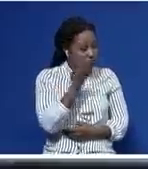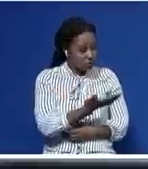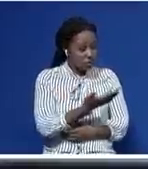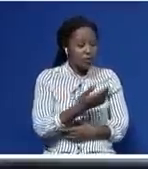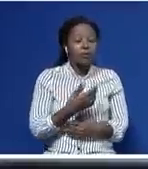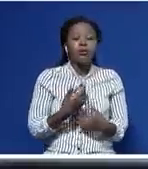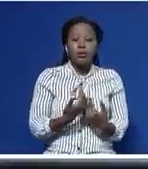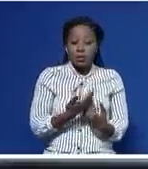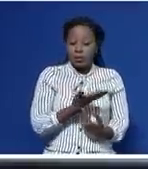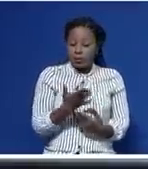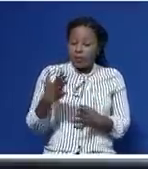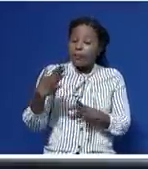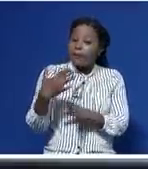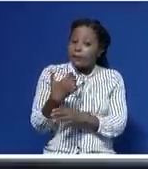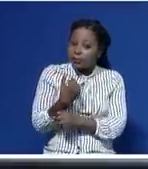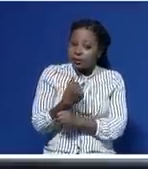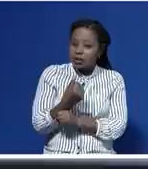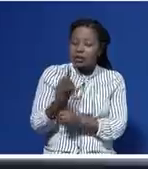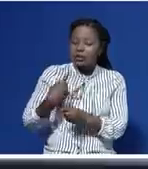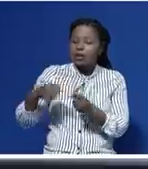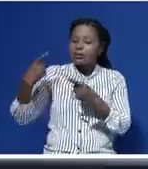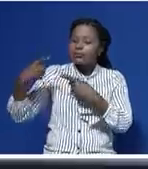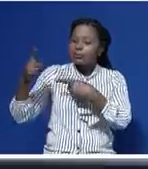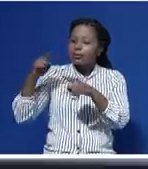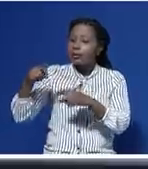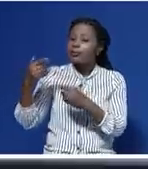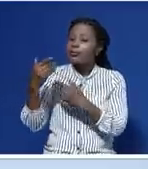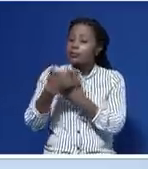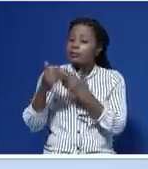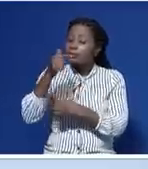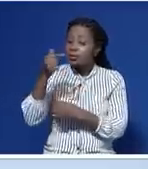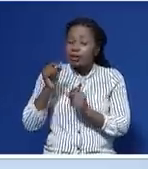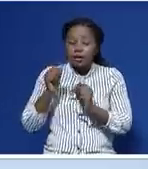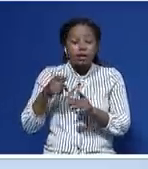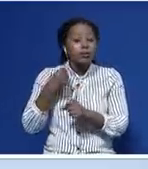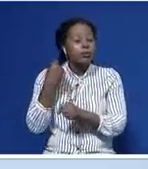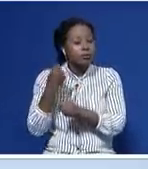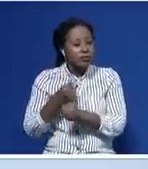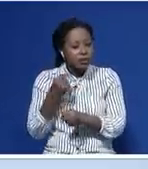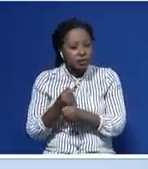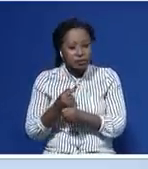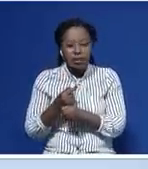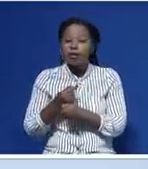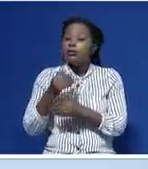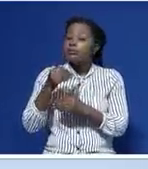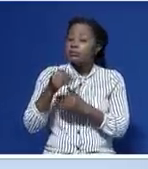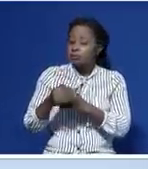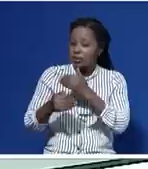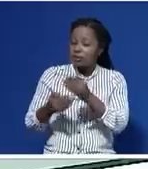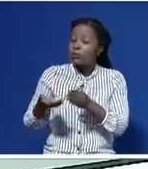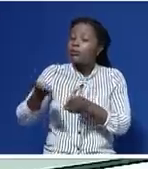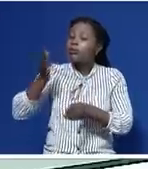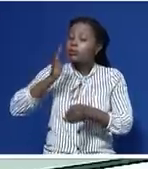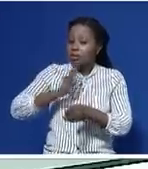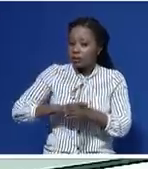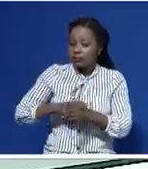ambao umepatikana kutoka mapori ya hapa nchini Tanzania, lakini umefanyiwa mchakato wa